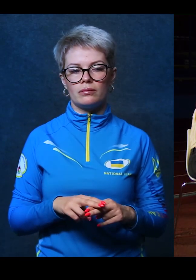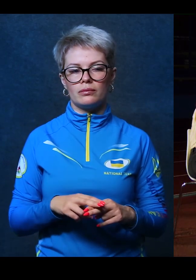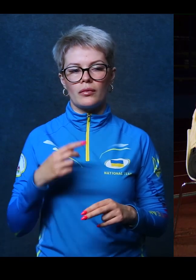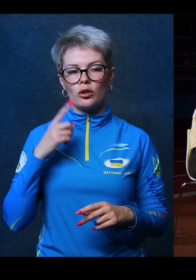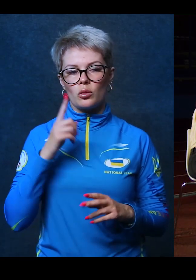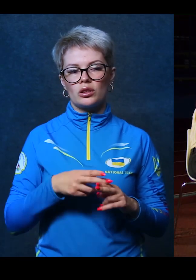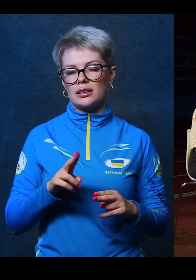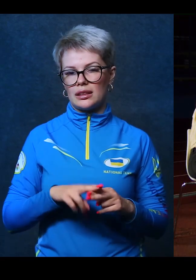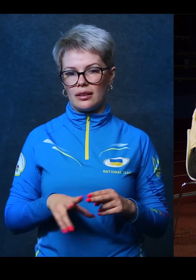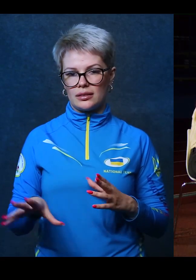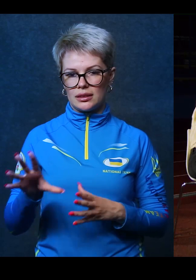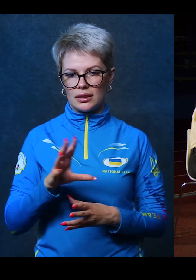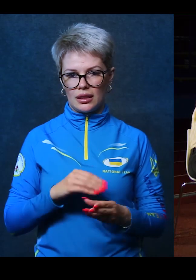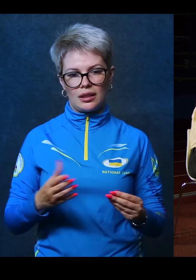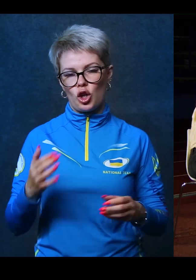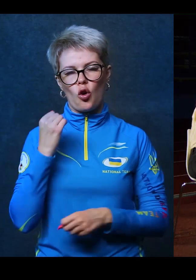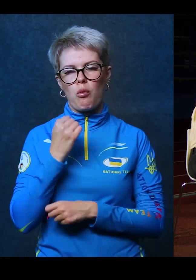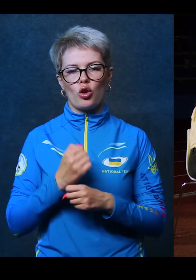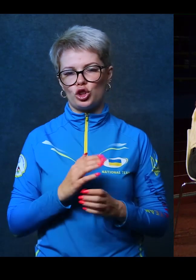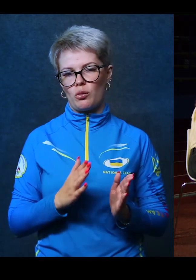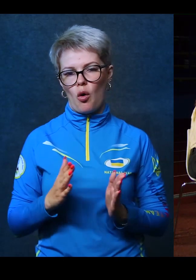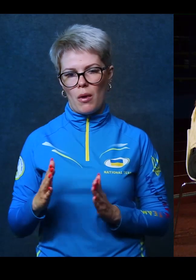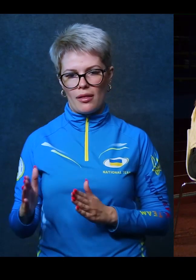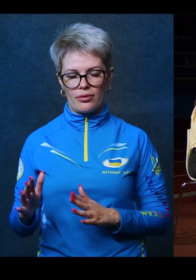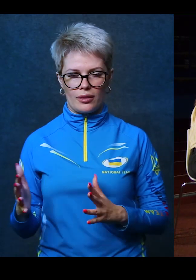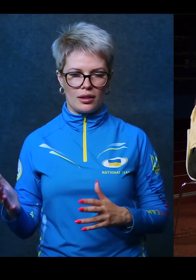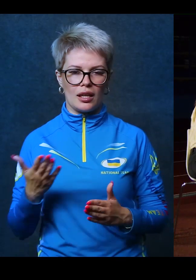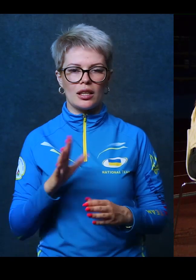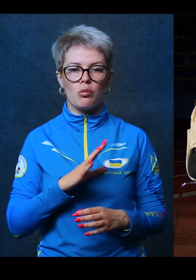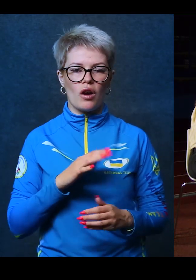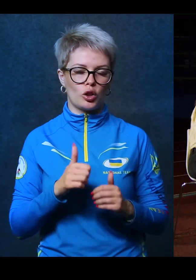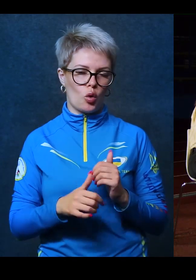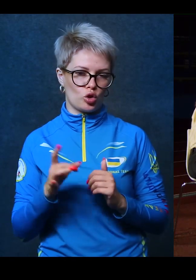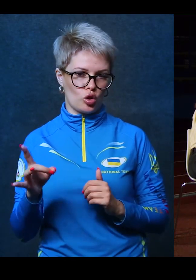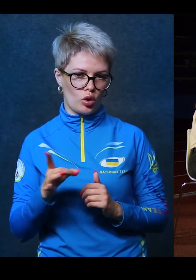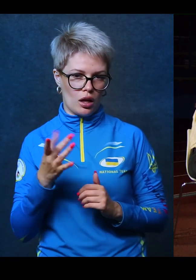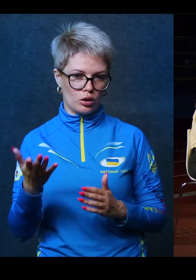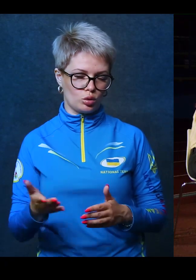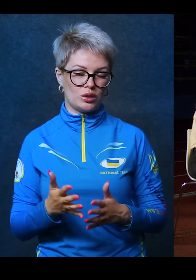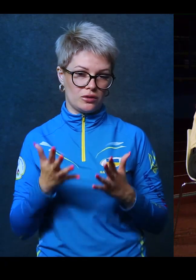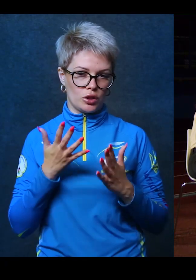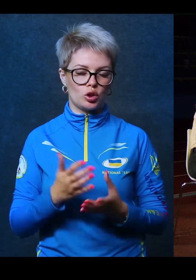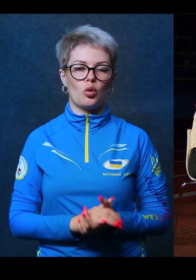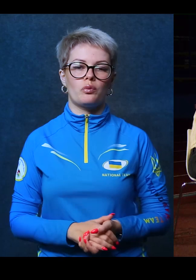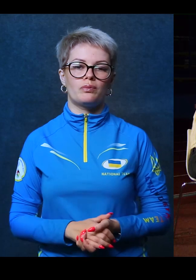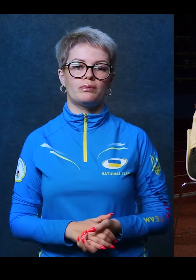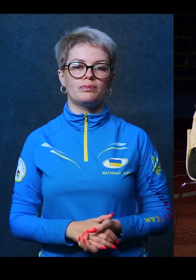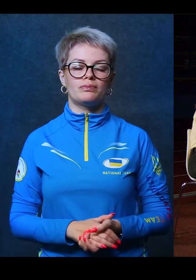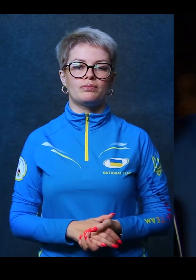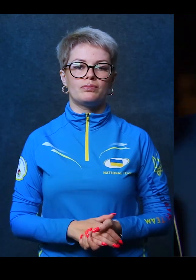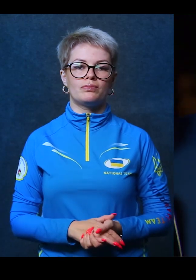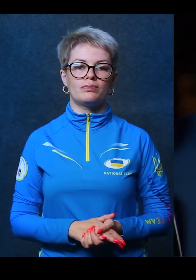я думаю, що це все такі робочі моменти, так, які бувають кожного разу, напевно. Так, да, звісно. От,